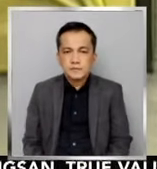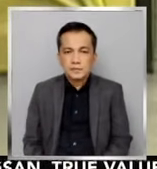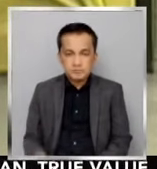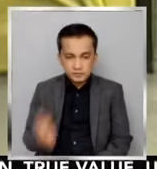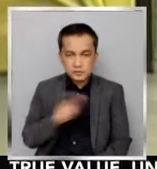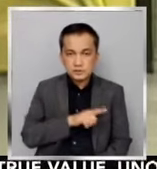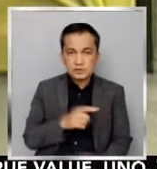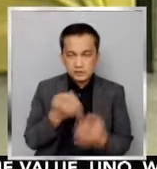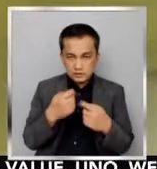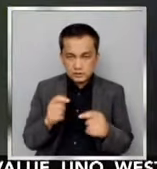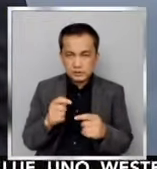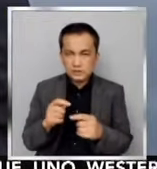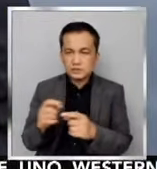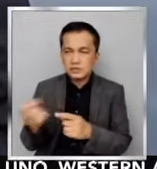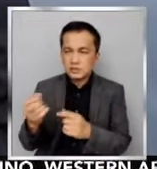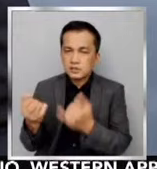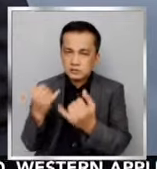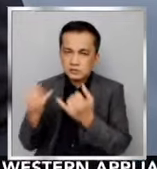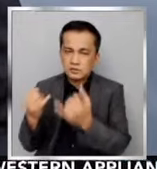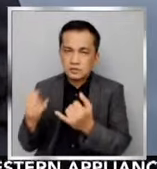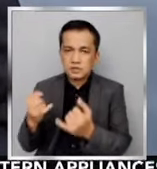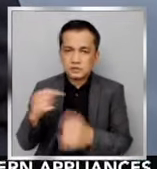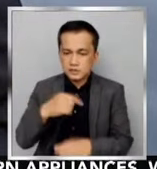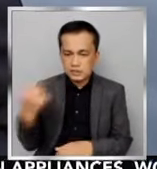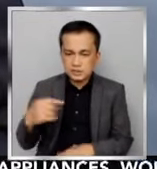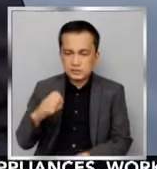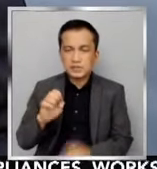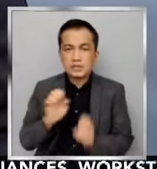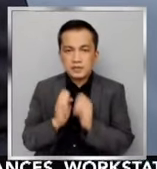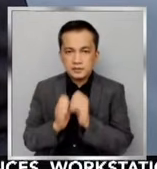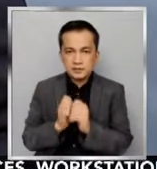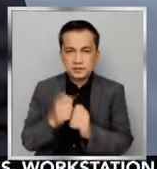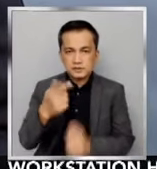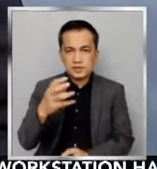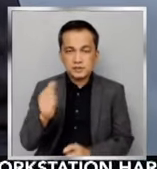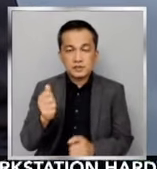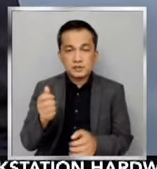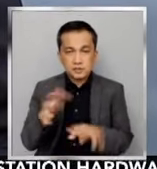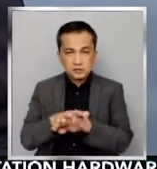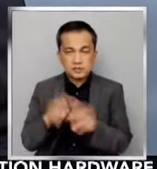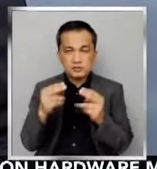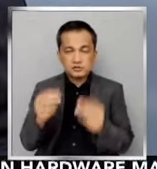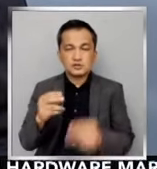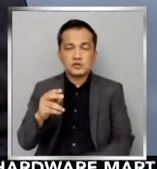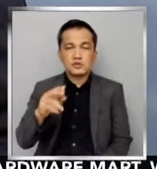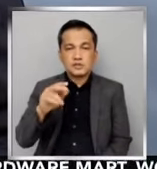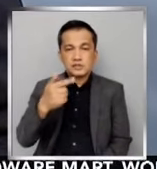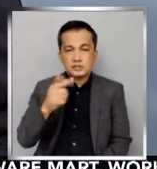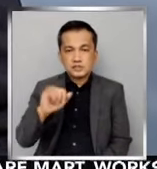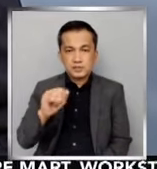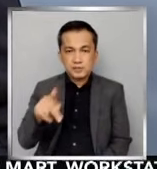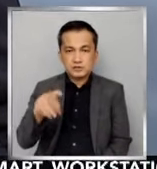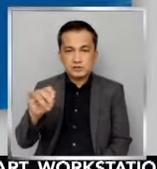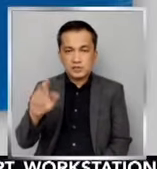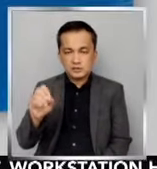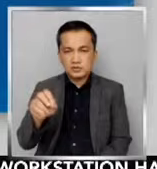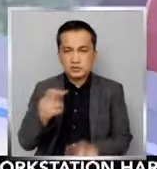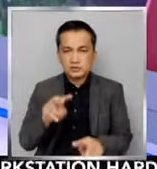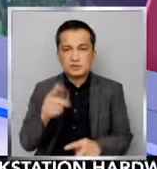ang Chinese Embassy. Para sa GMA Integrated News, JP Soriano, nakatutok 24